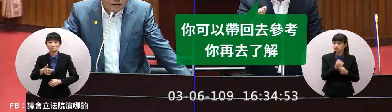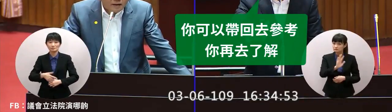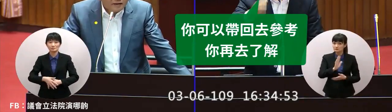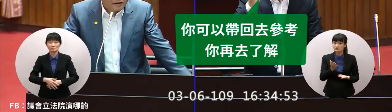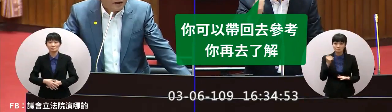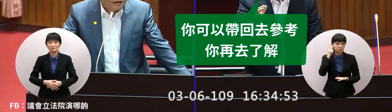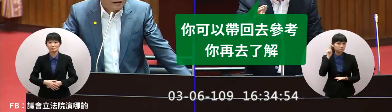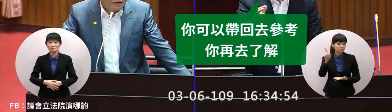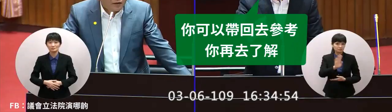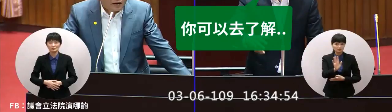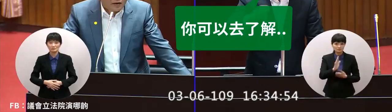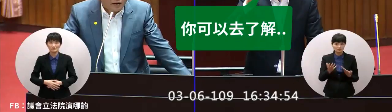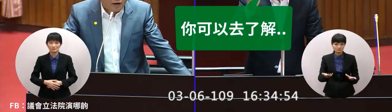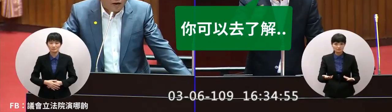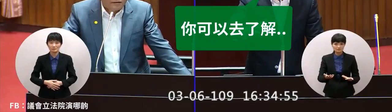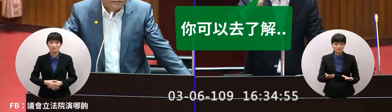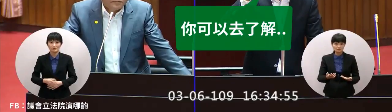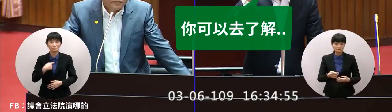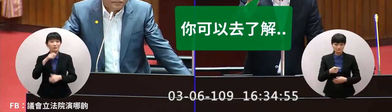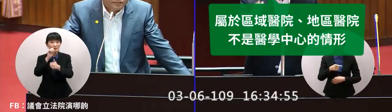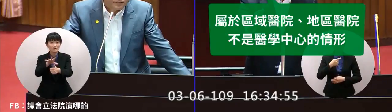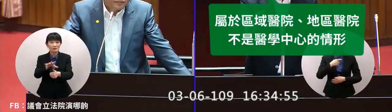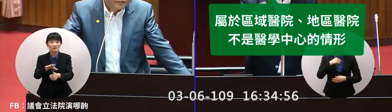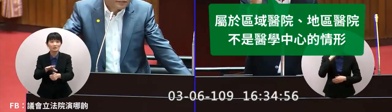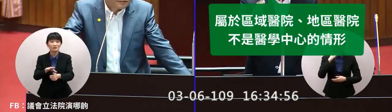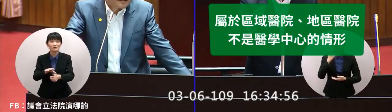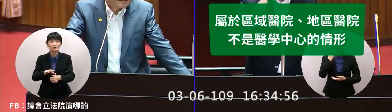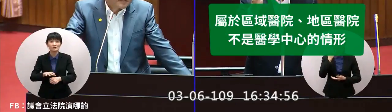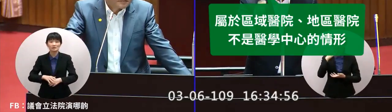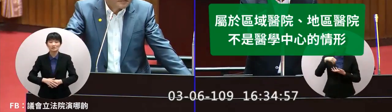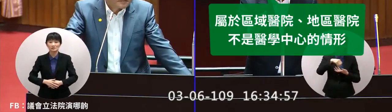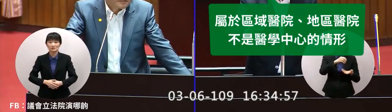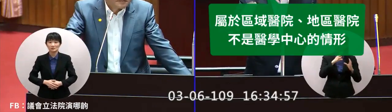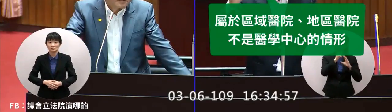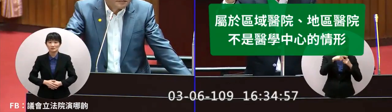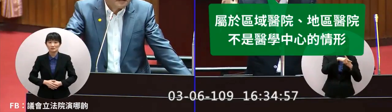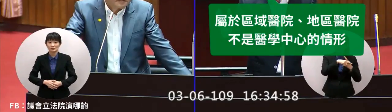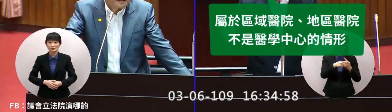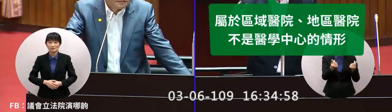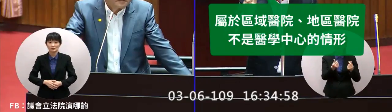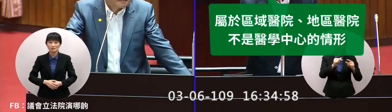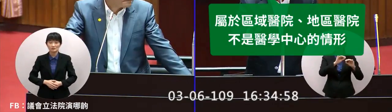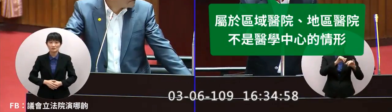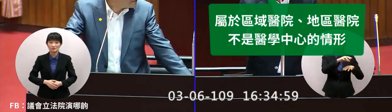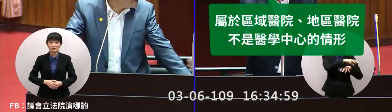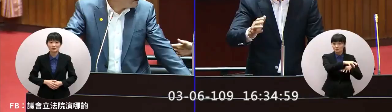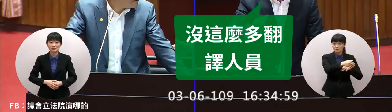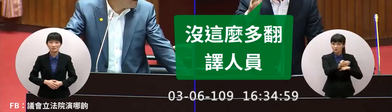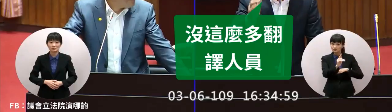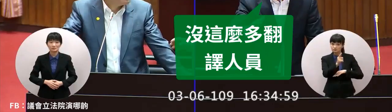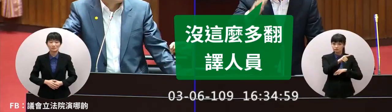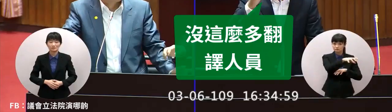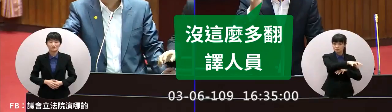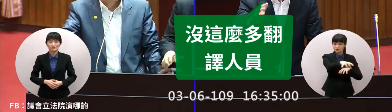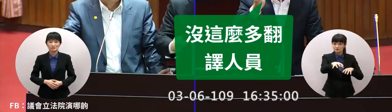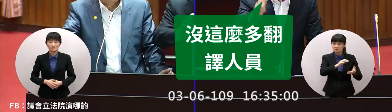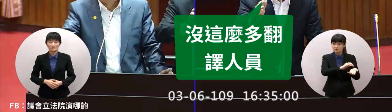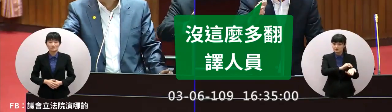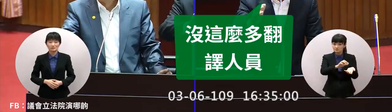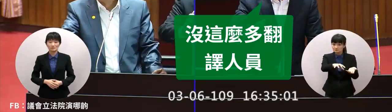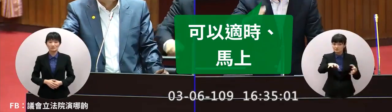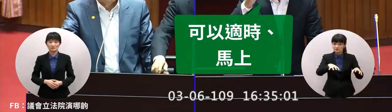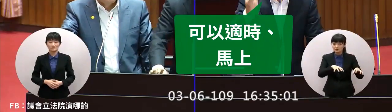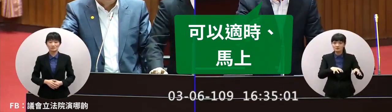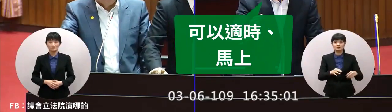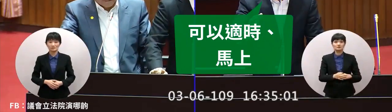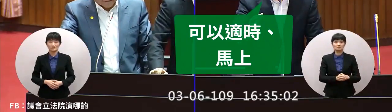当早顿参考伊来去了解，你会当去了解，村区的病、地区病，毋是伊啊中心的情形，无遮济翻译人